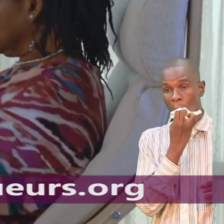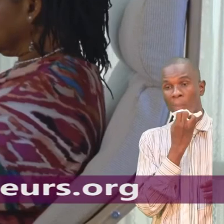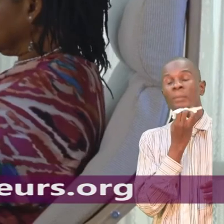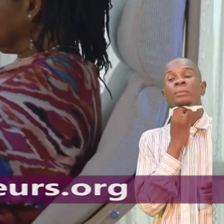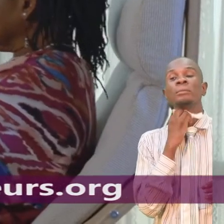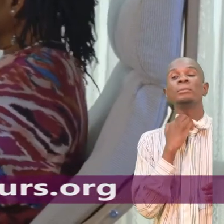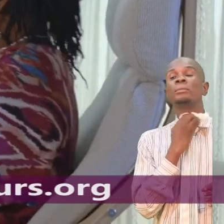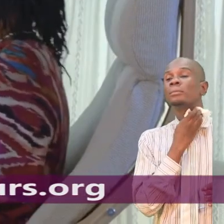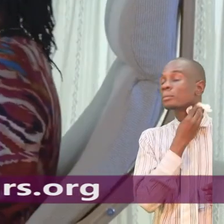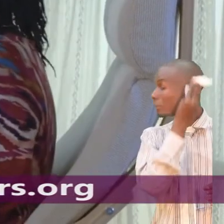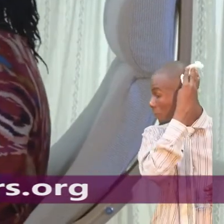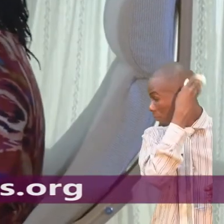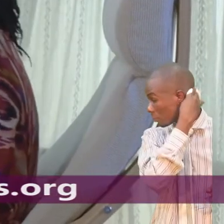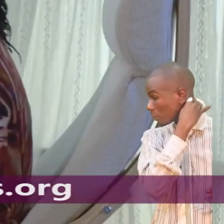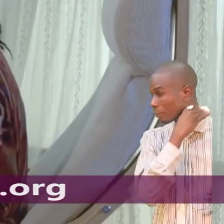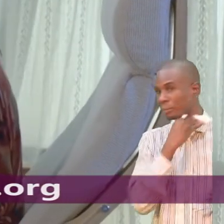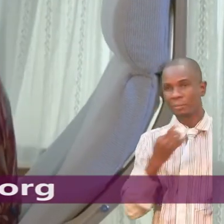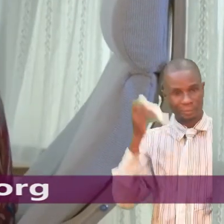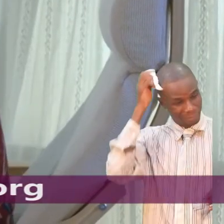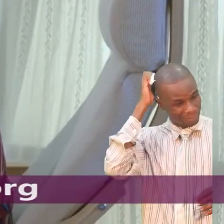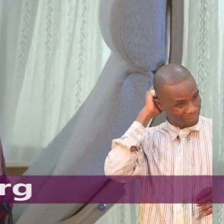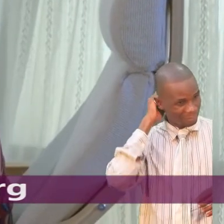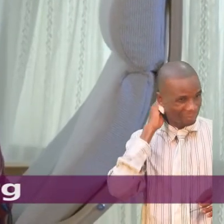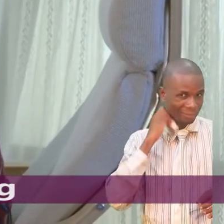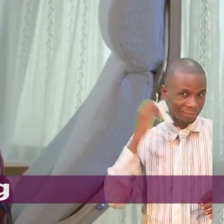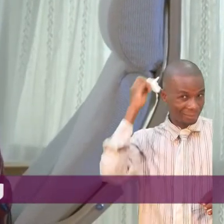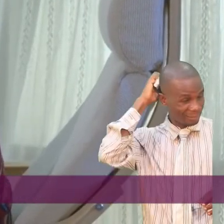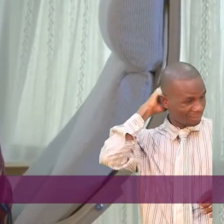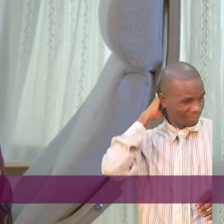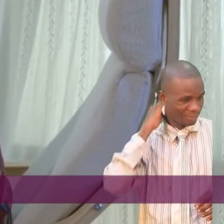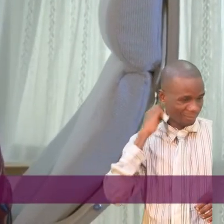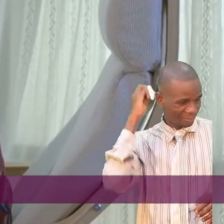Wokovu ne peut être compris reçu